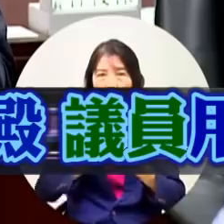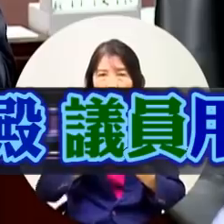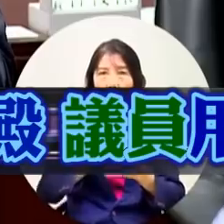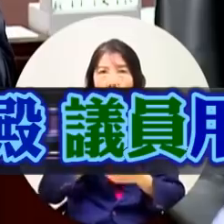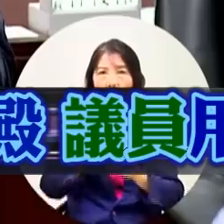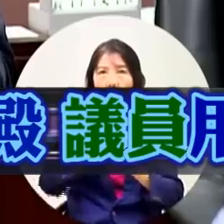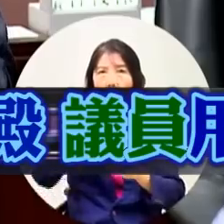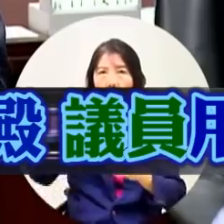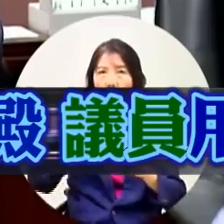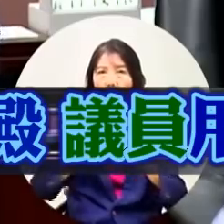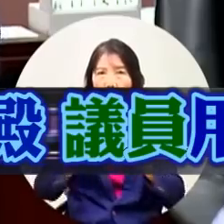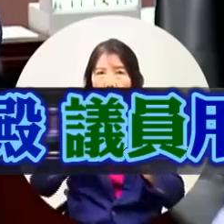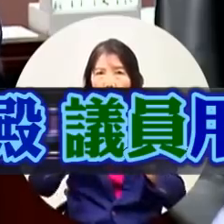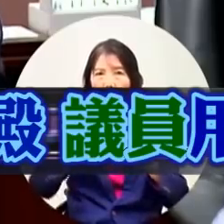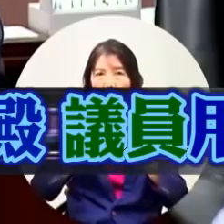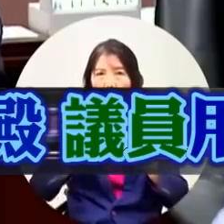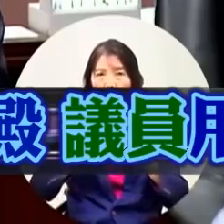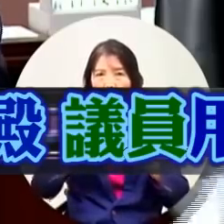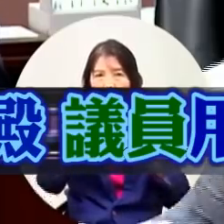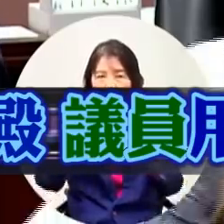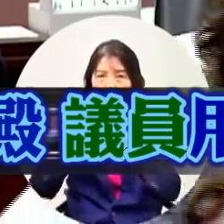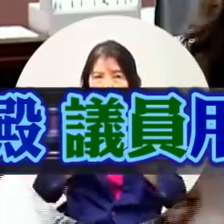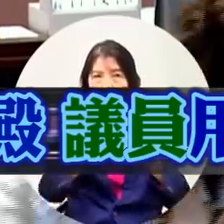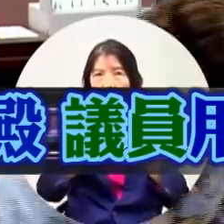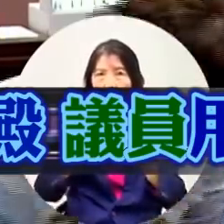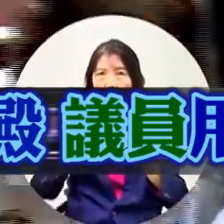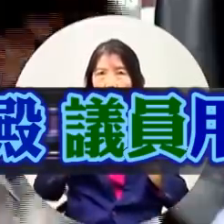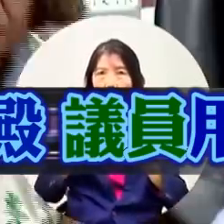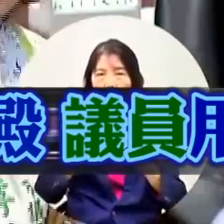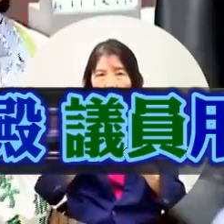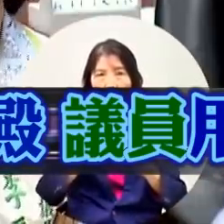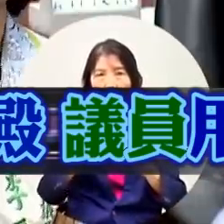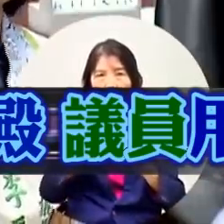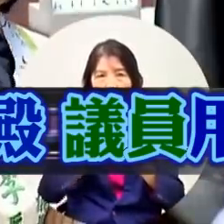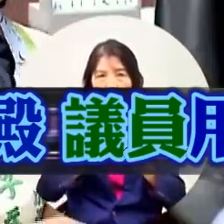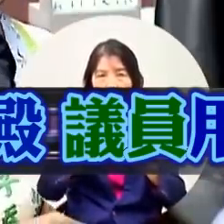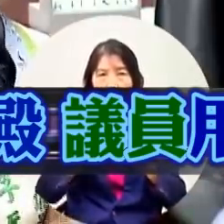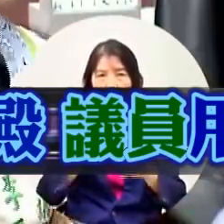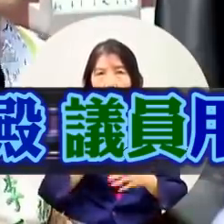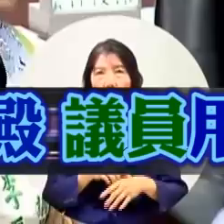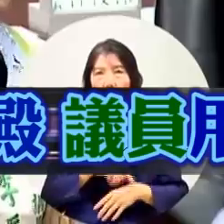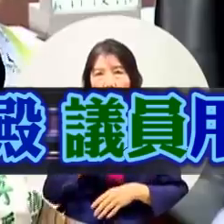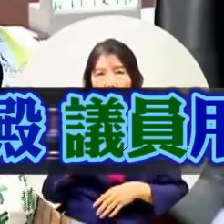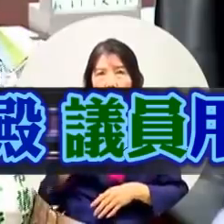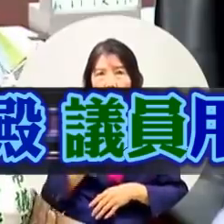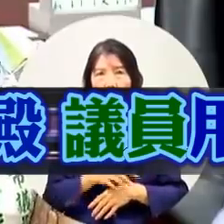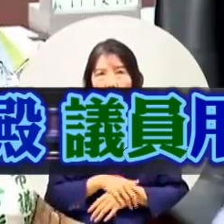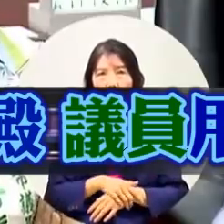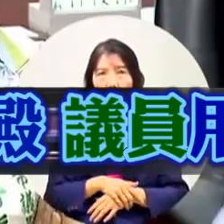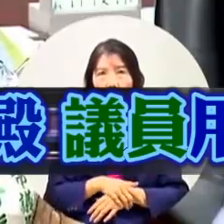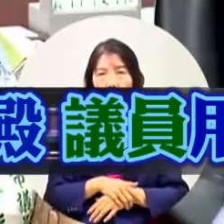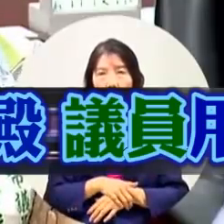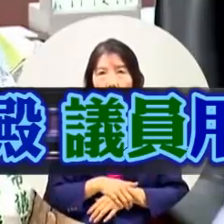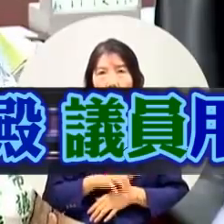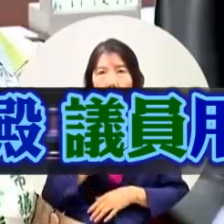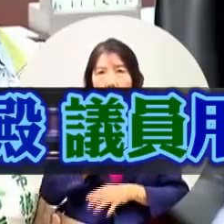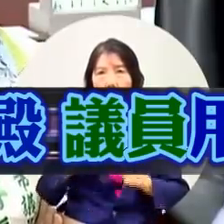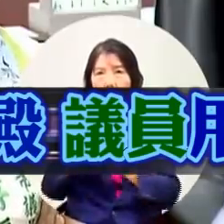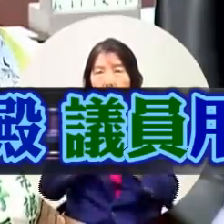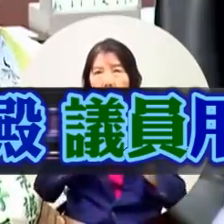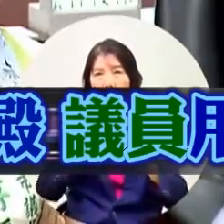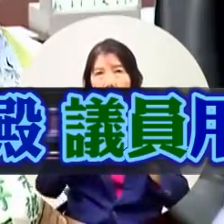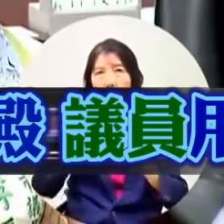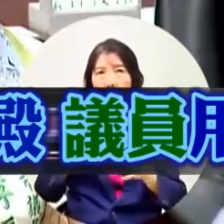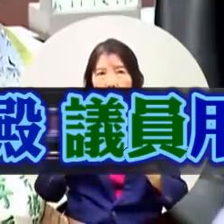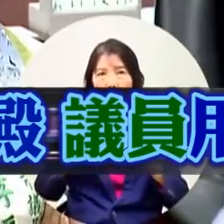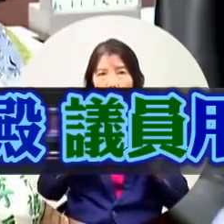希望就是整个市府团队小螺丝一定要拴紧，市政必须更严谨。好，我们看接下来，接下来是治金区议题，我相信